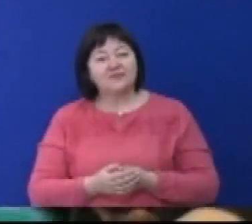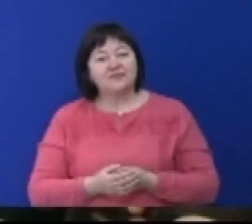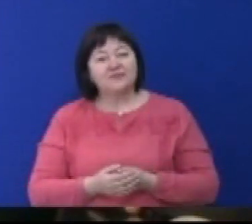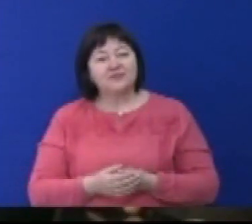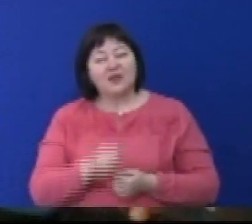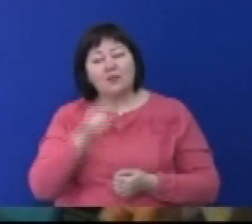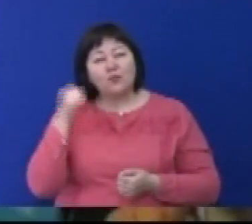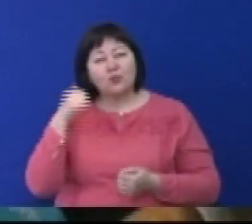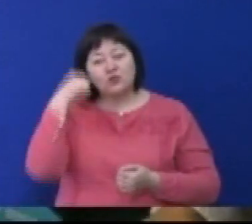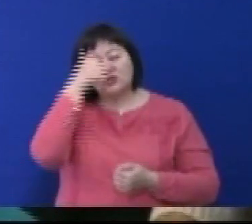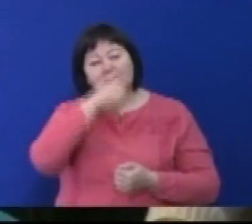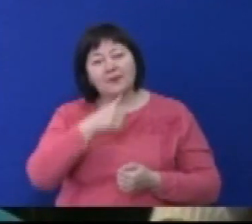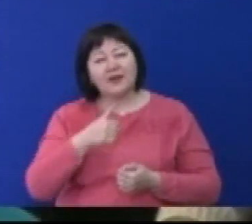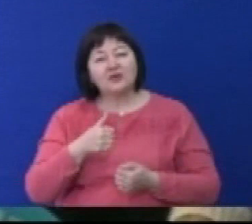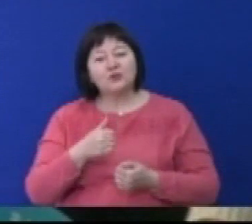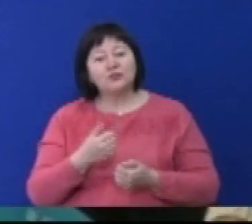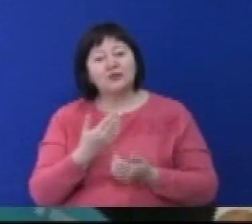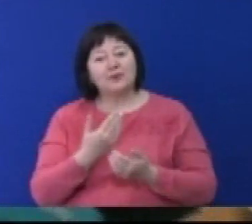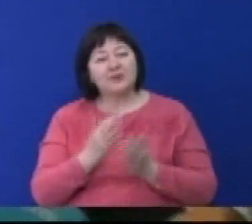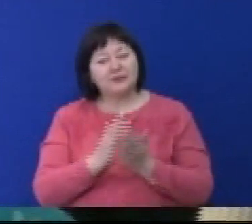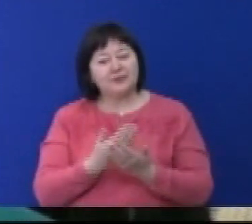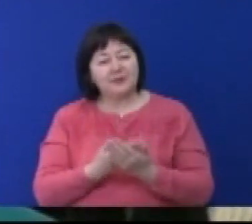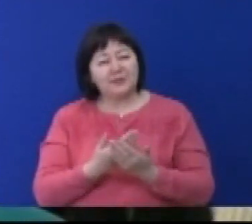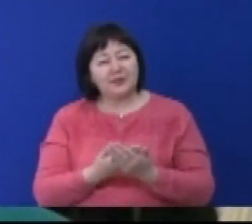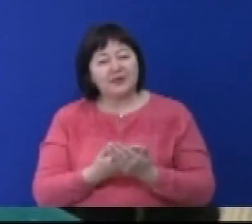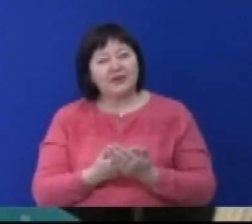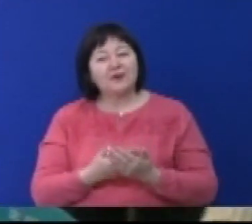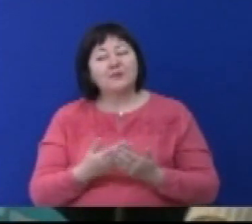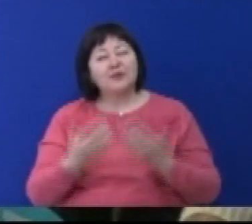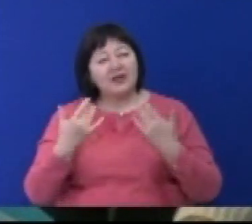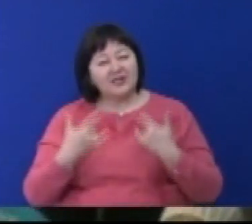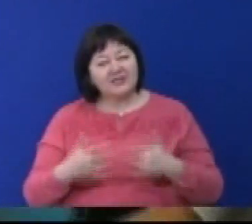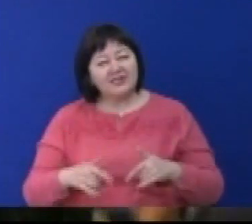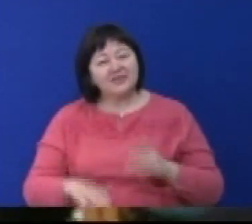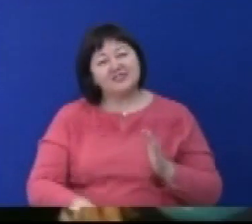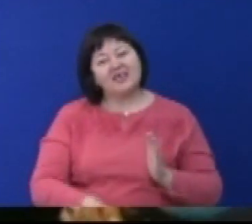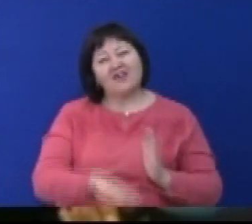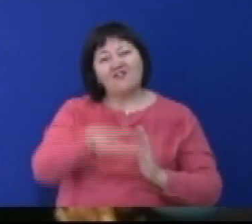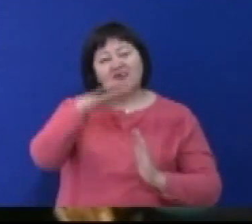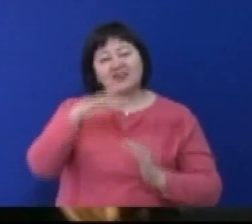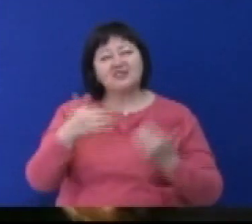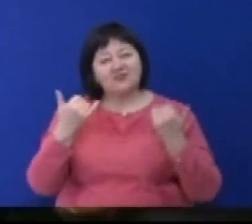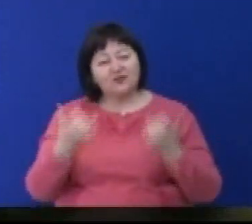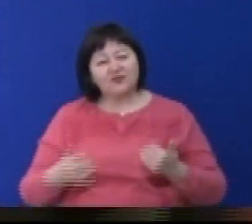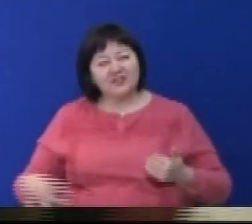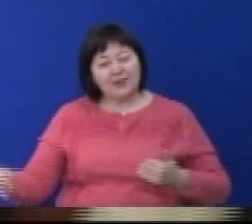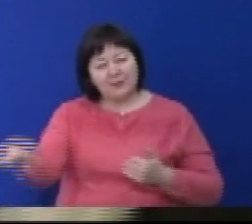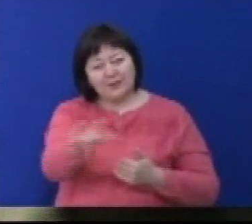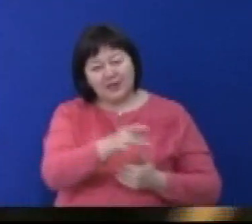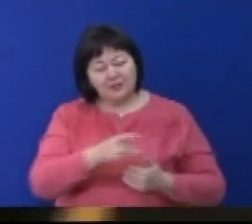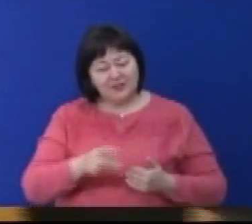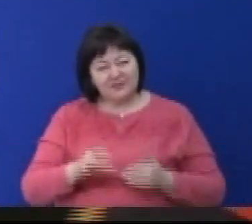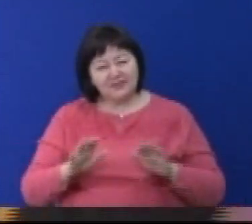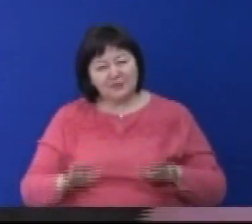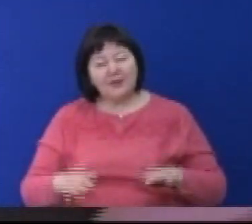Былтыр Даниал Кенжетайұлына ата-аналарымыздың осы жерде туып өскені туралы айтқан болатынмын. Бізде осында туып өстік, енді балаларымызды